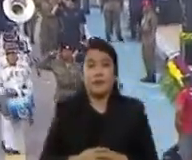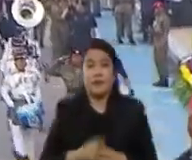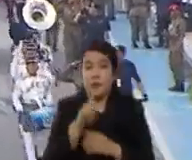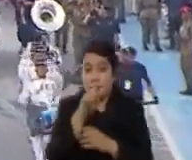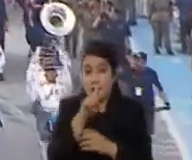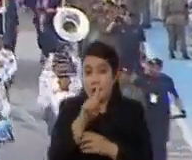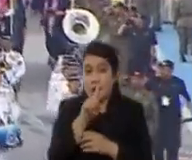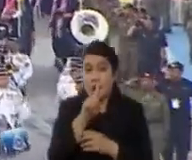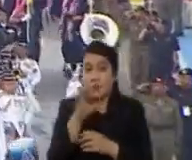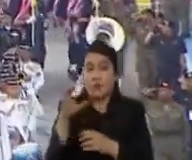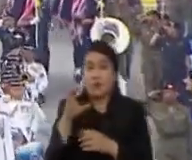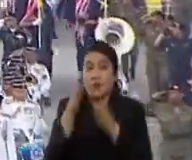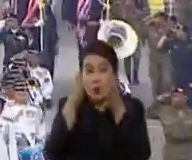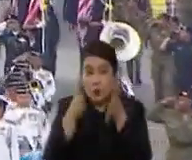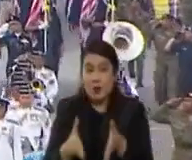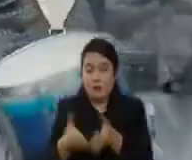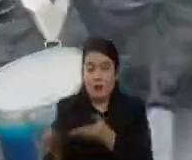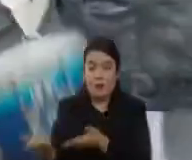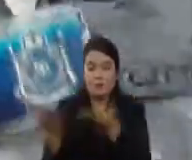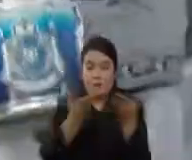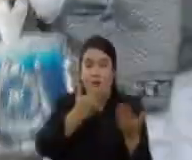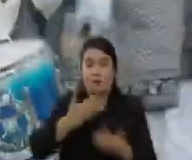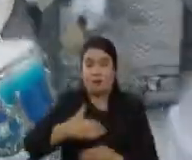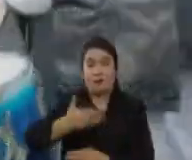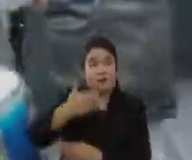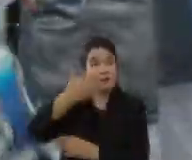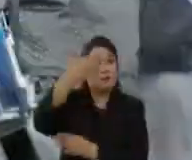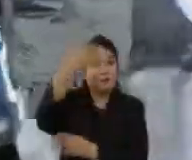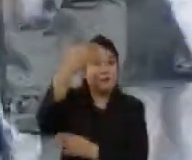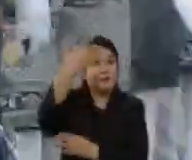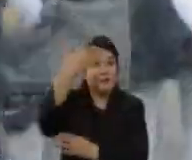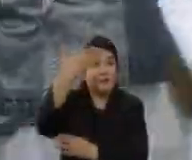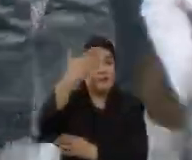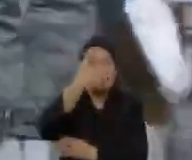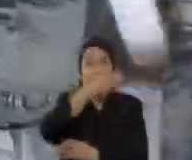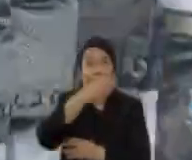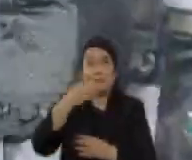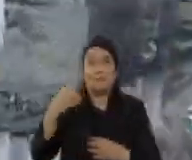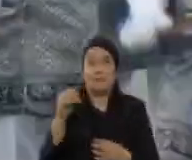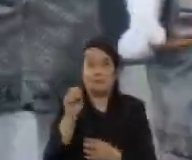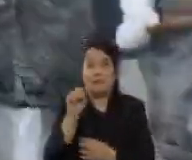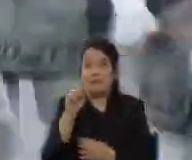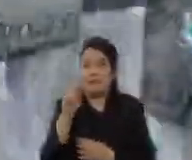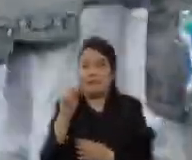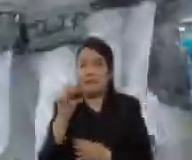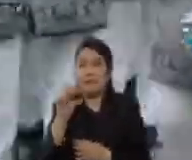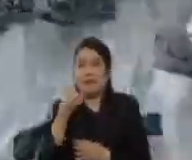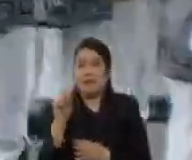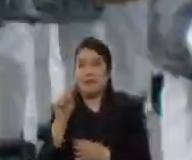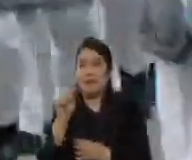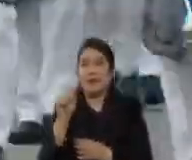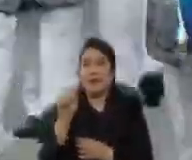100 kadet inspektor pembawa jalur gemilang dan Sang Saka Biru.